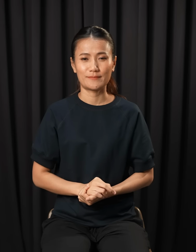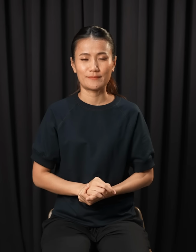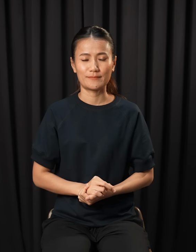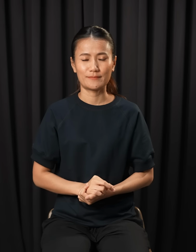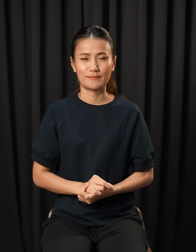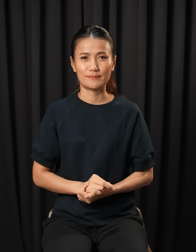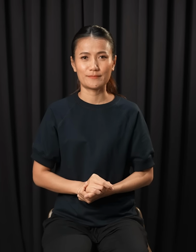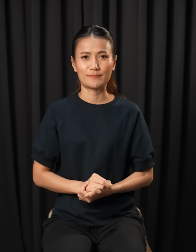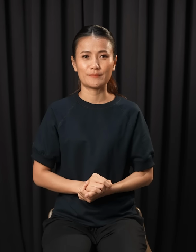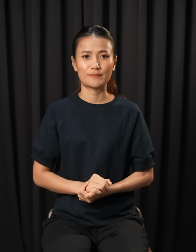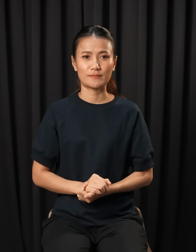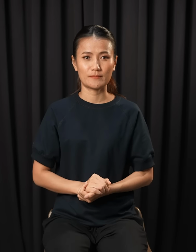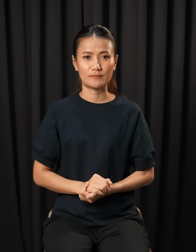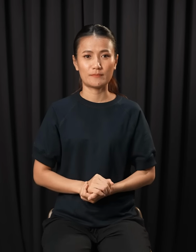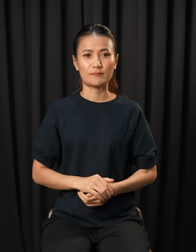ค่ะ